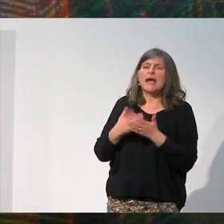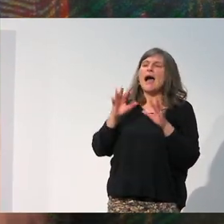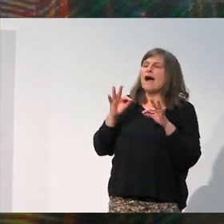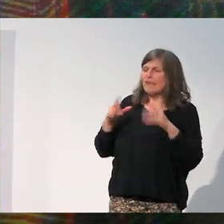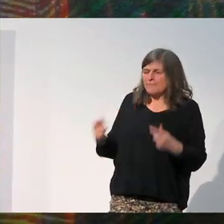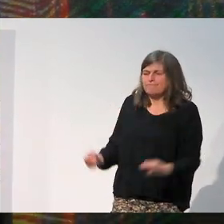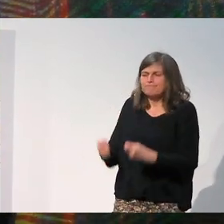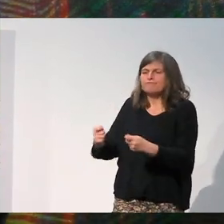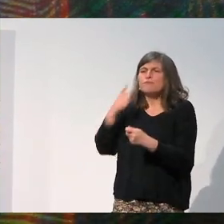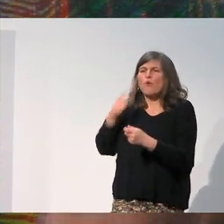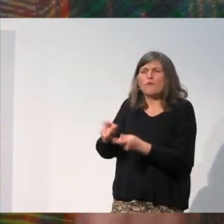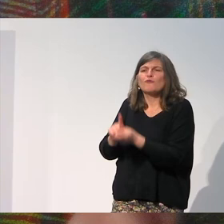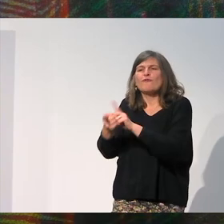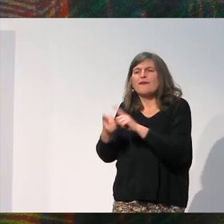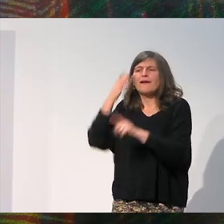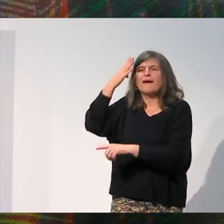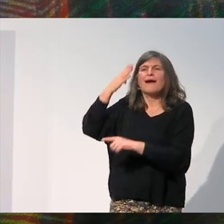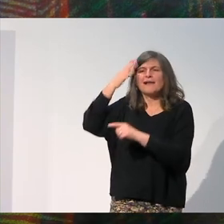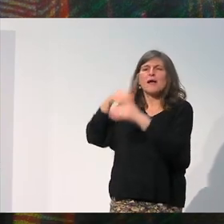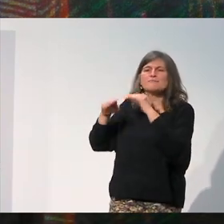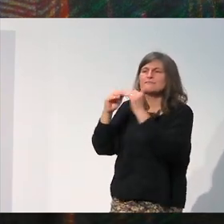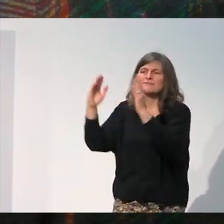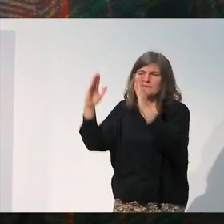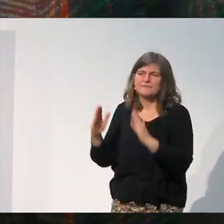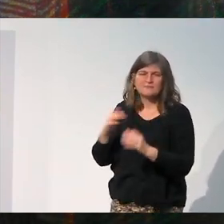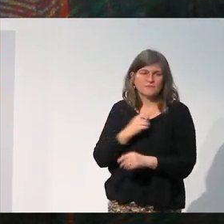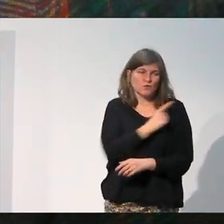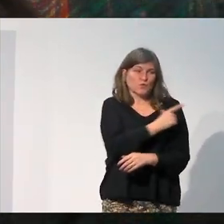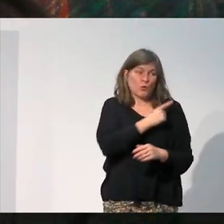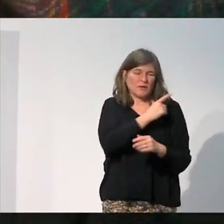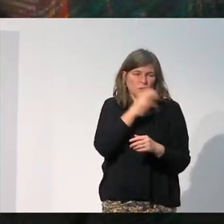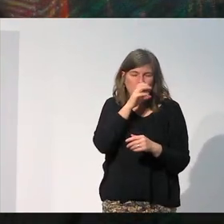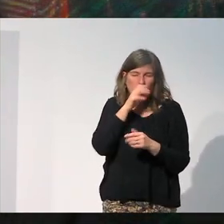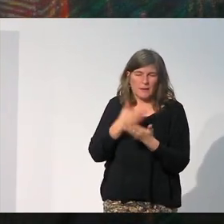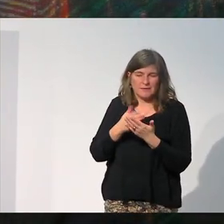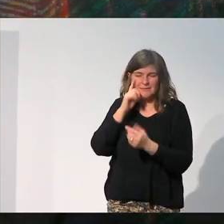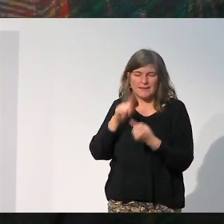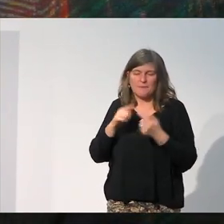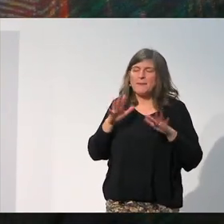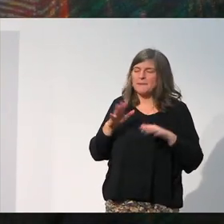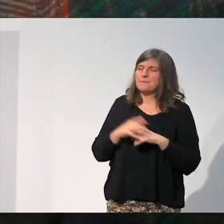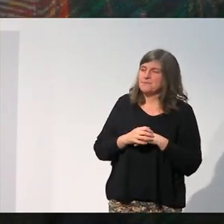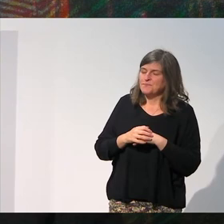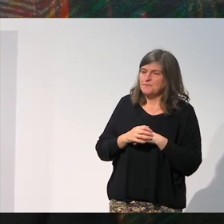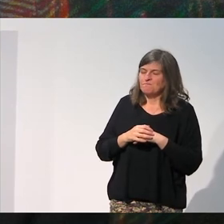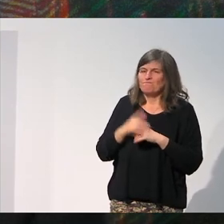c'est vrai que c'est une question qui, je crois, nous intéresse tous les deux beaucoup. C'est, si vous voulez, la question de la... En fait,